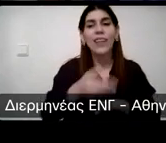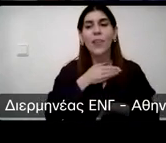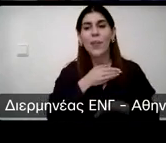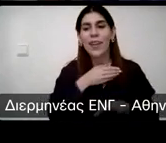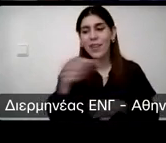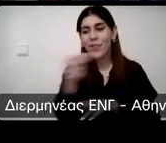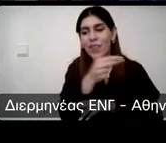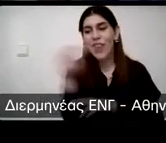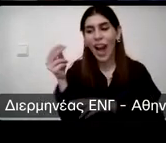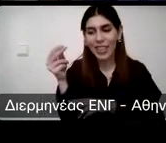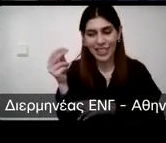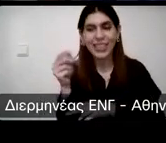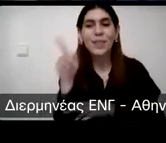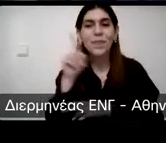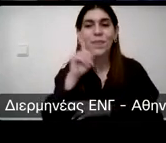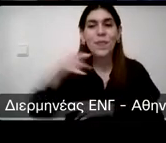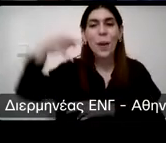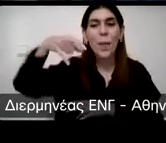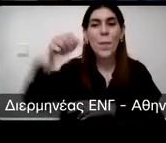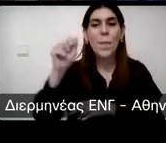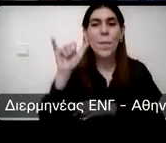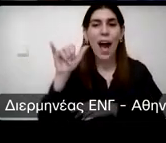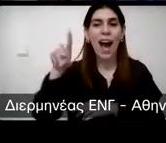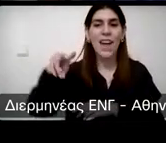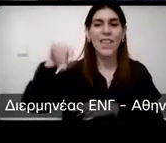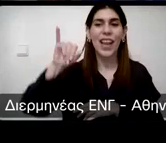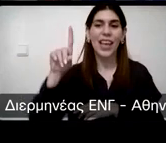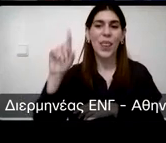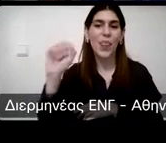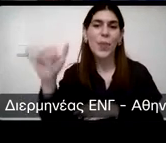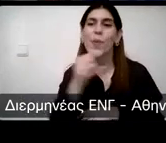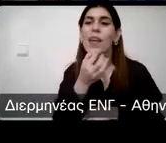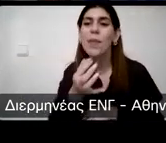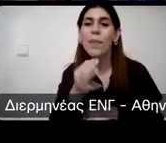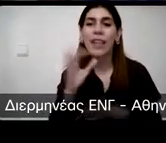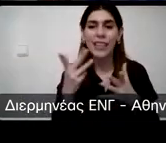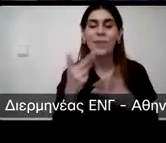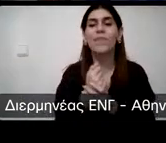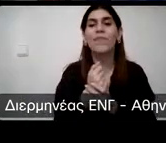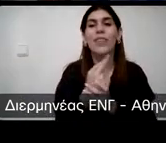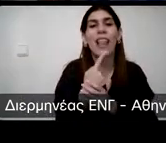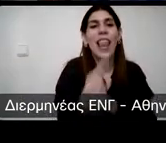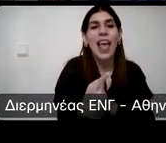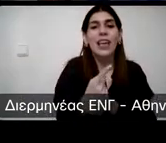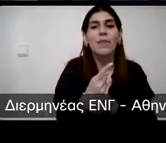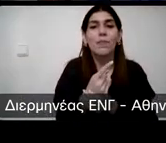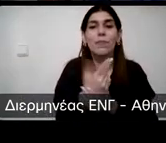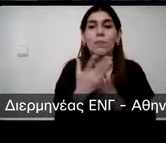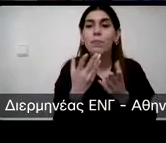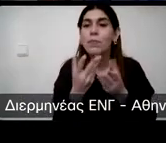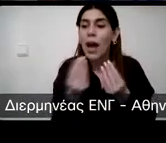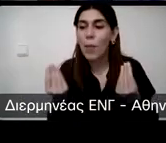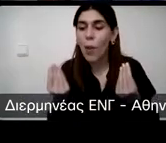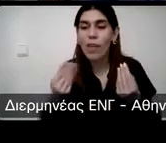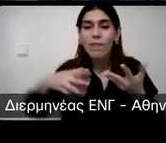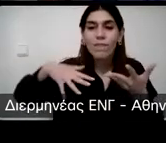Σούλας Παυλίδου και την έχω σημειώσει, ότι είναι εξαιρετικά σύνθετη κατάσταση